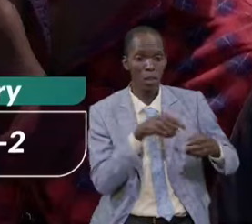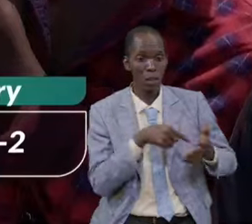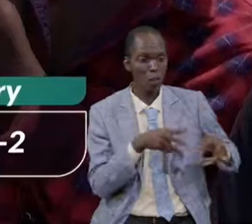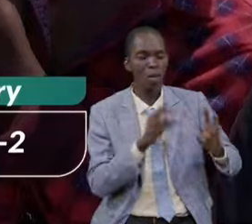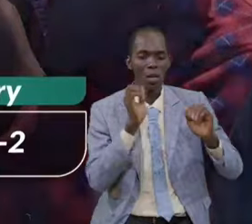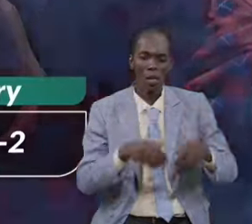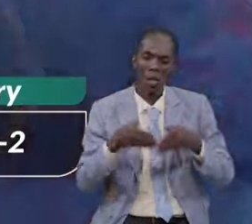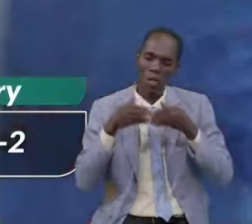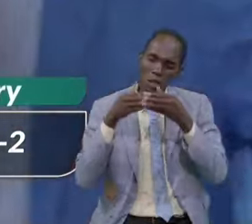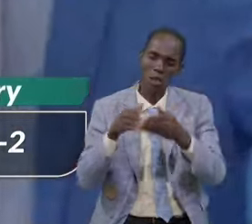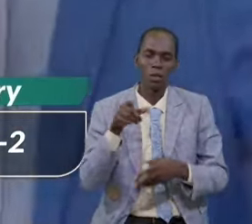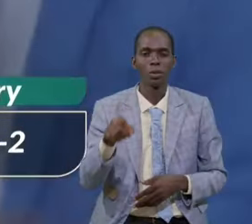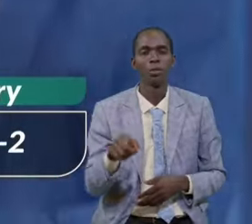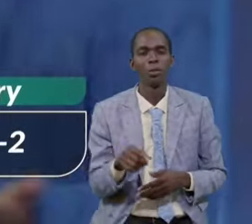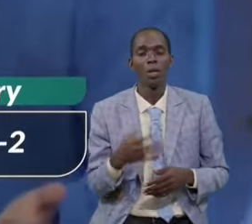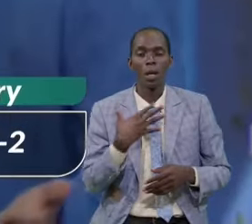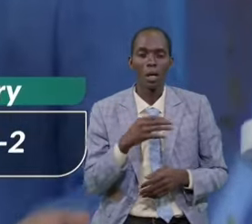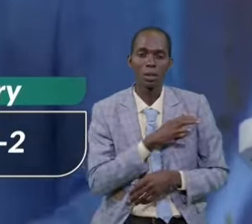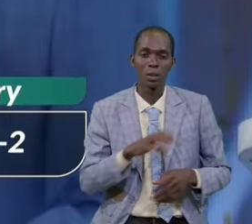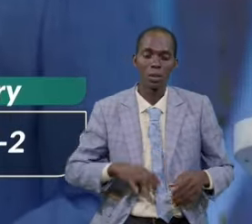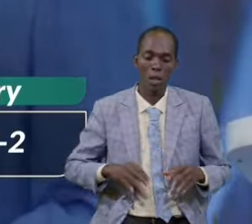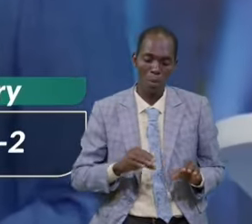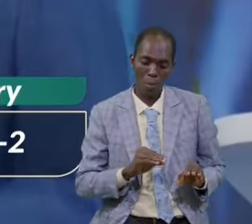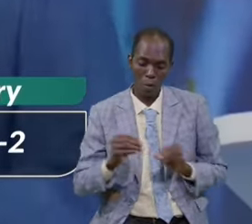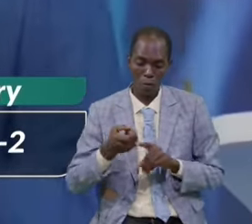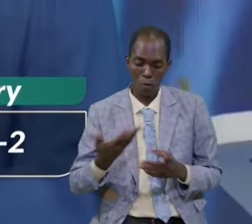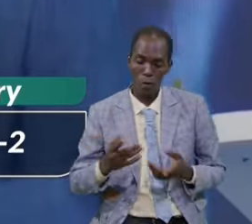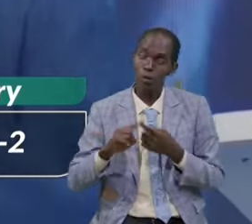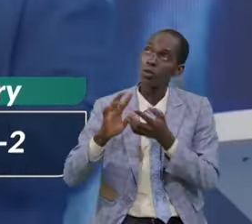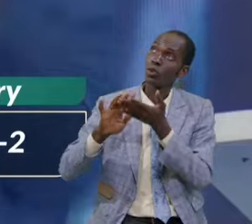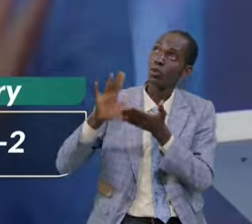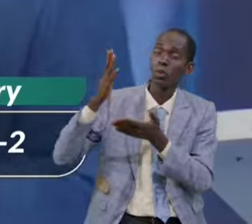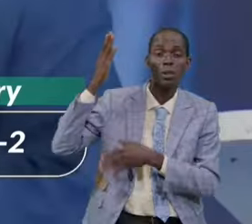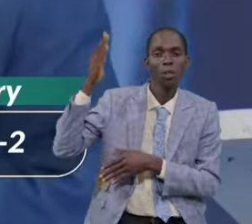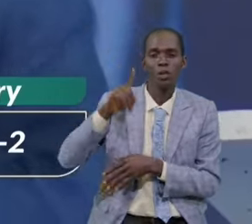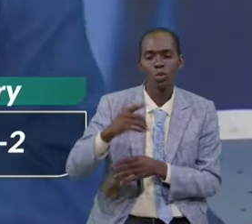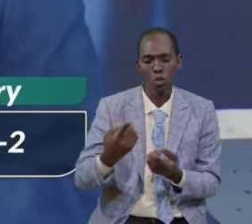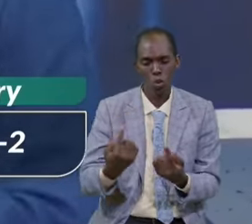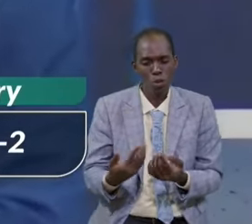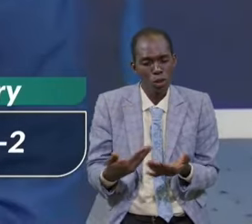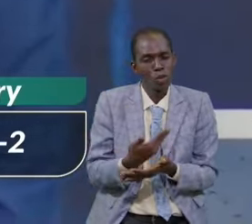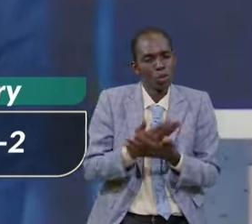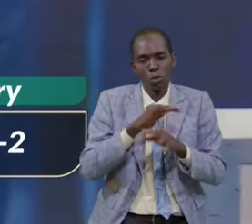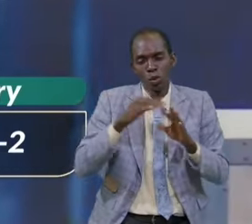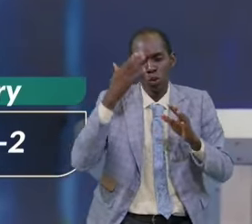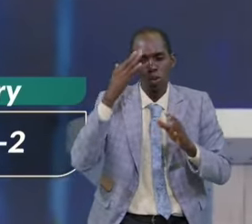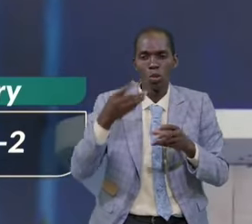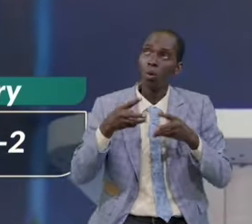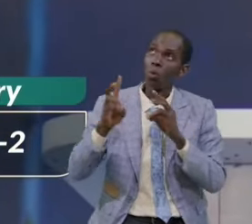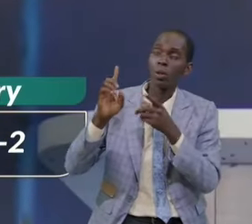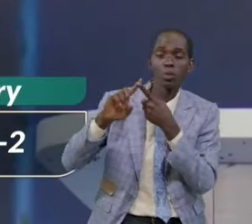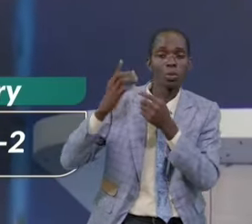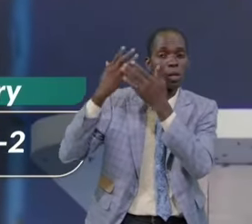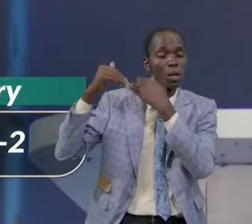Il a quitté ici pour aller à la gloire. Et toi, tu viens et tu viens de commencer. Et tu dis, je vais avancer à la